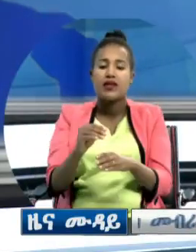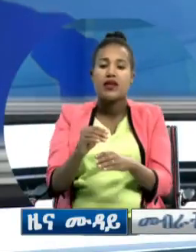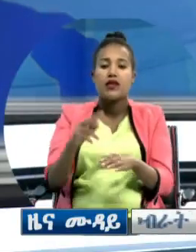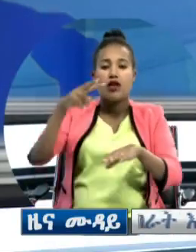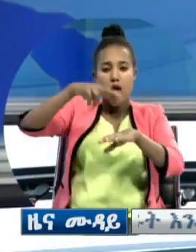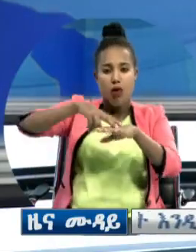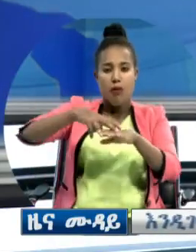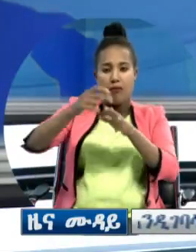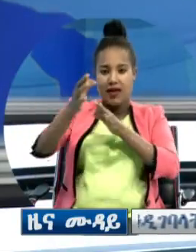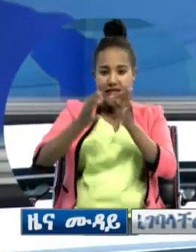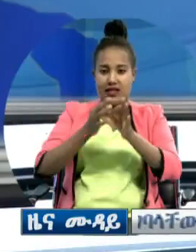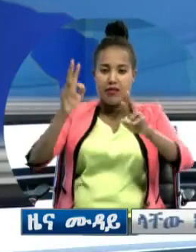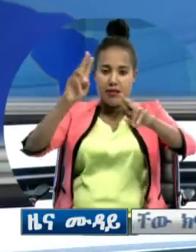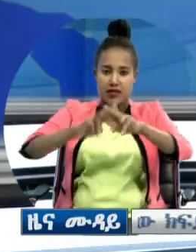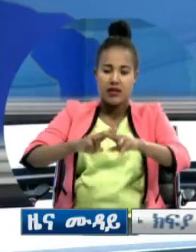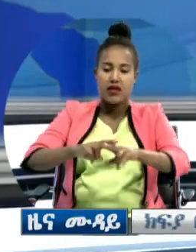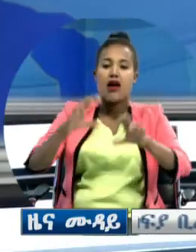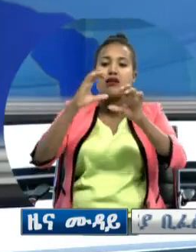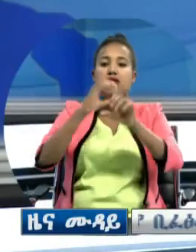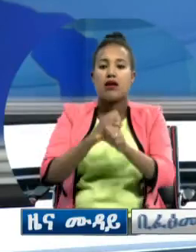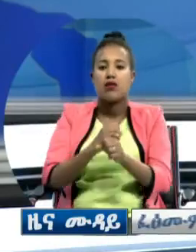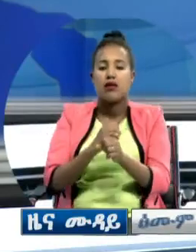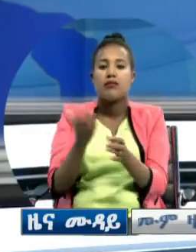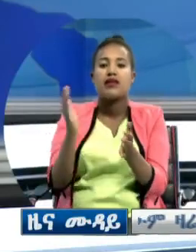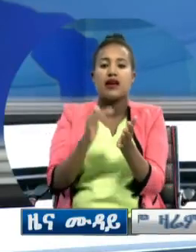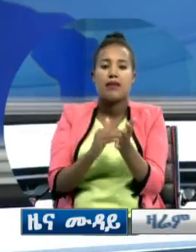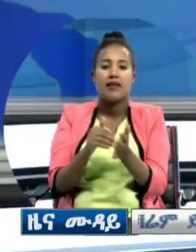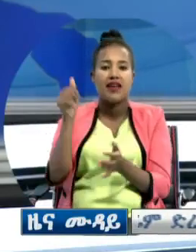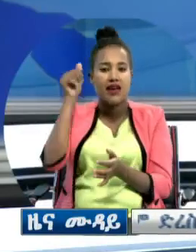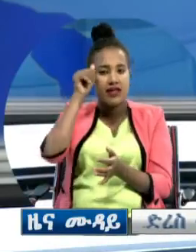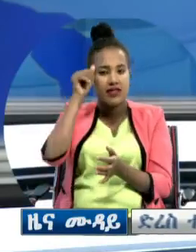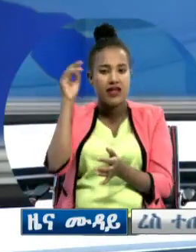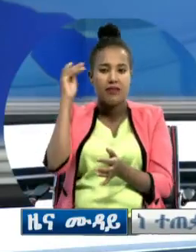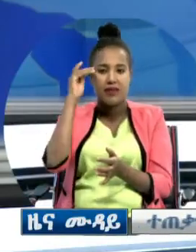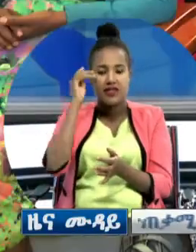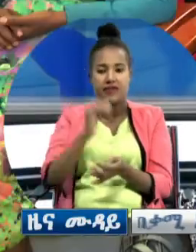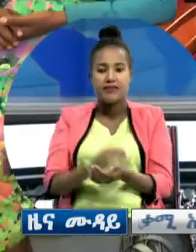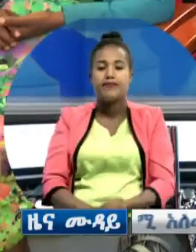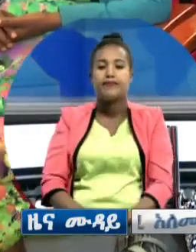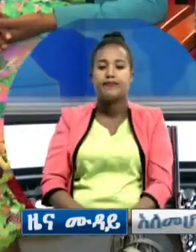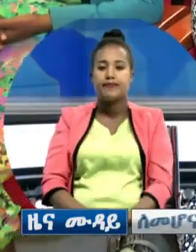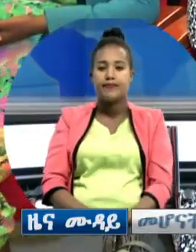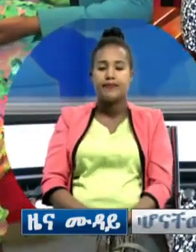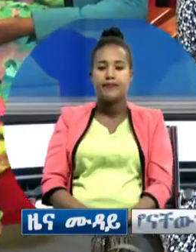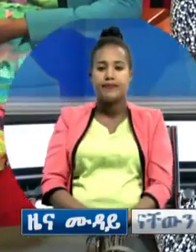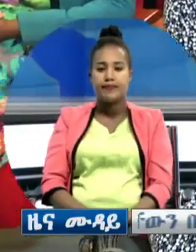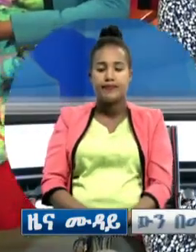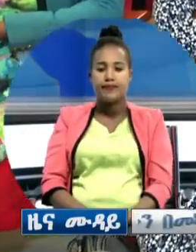የአቋም መግለጫ በመውጣት አጠናቋል። በድጋሚ አሻግሬ መንገሻ